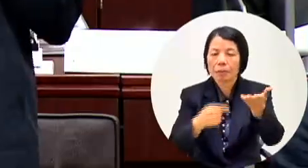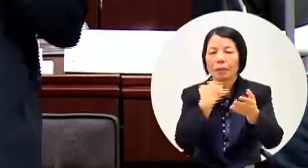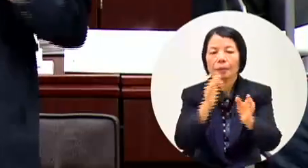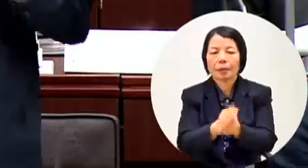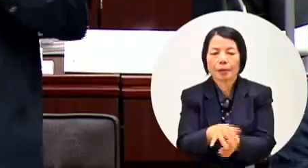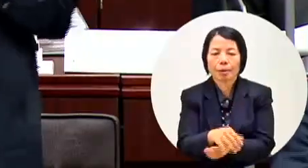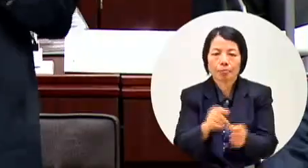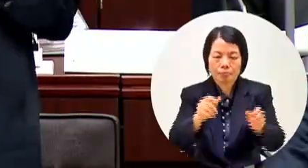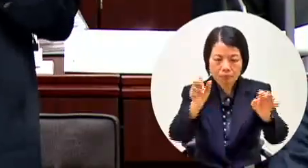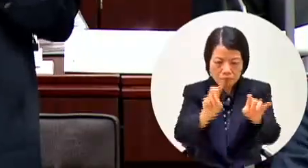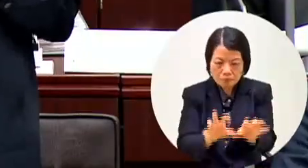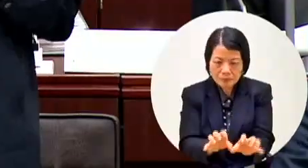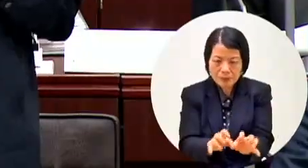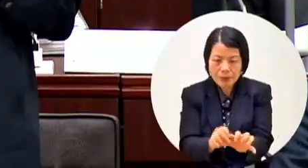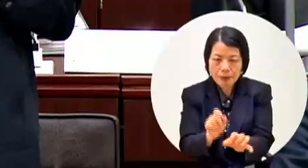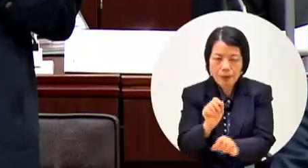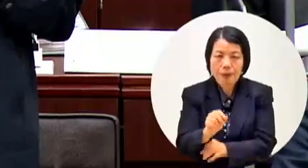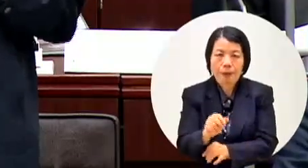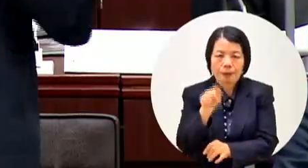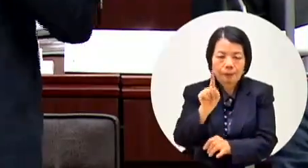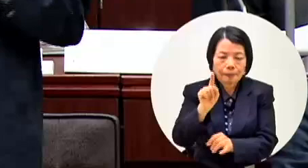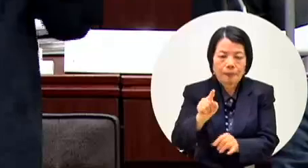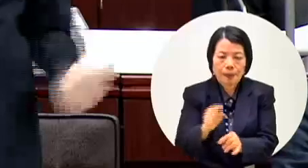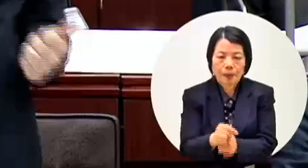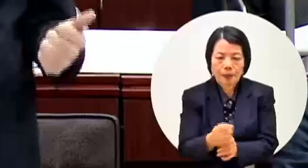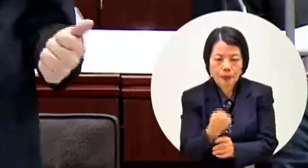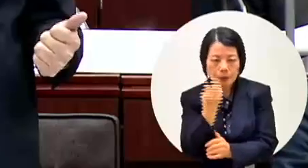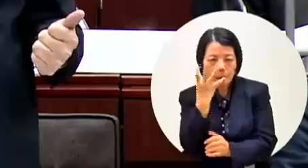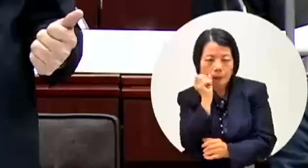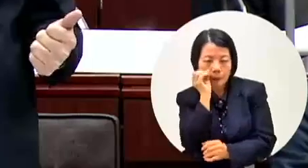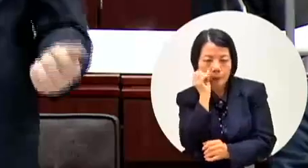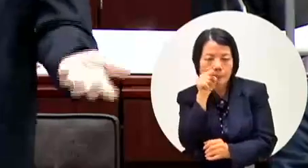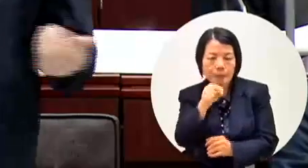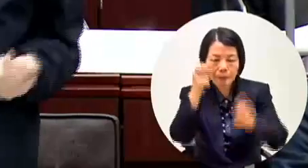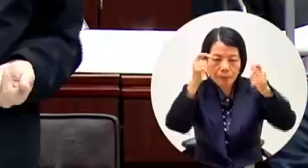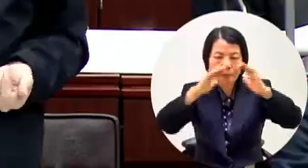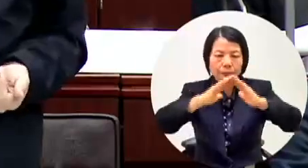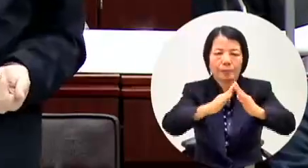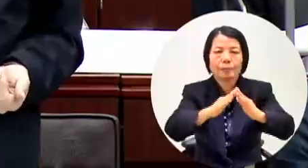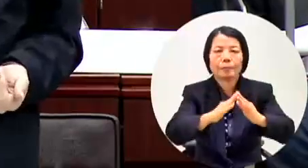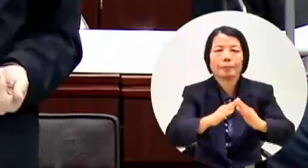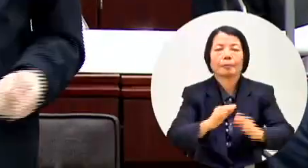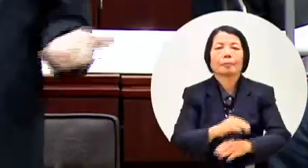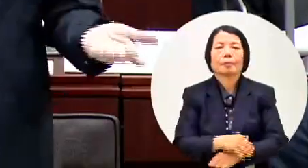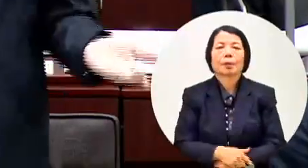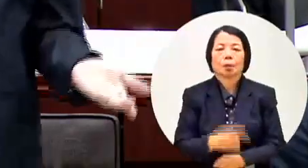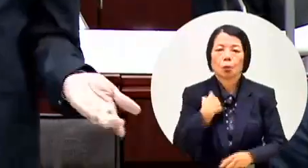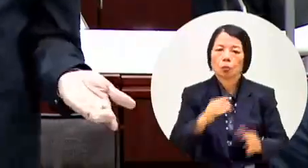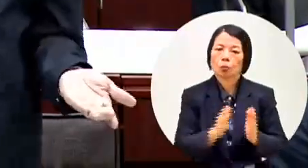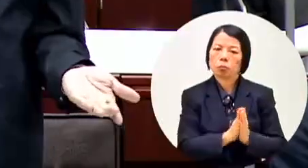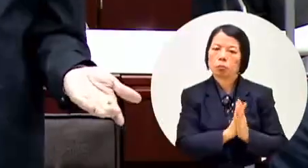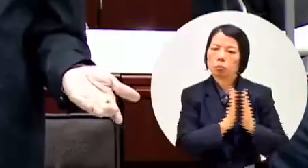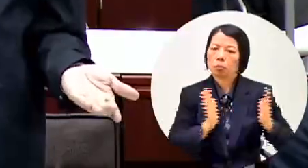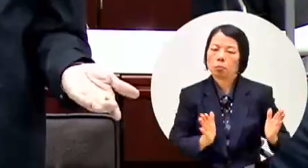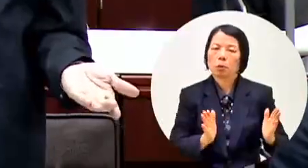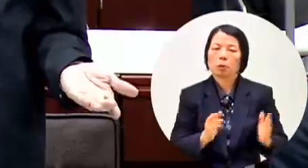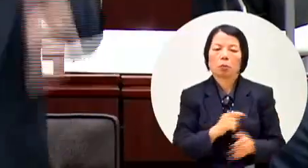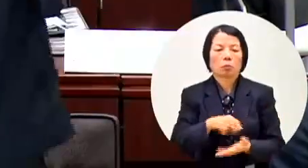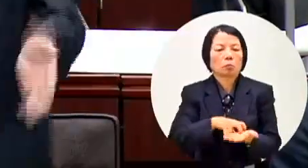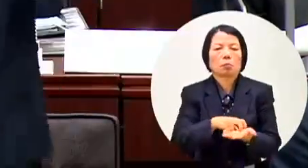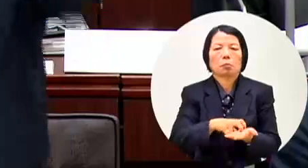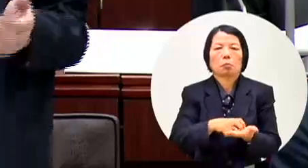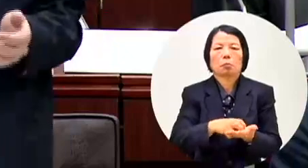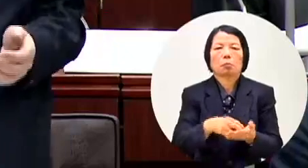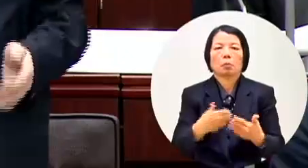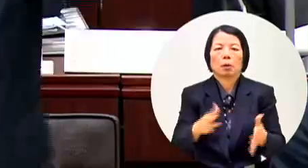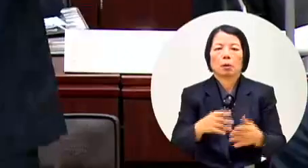心理素质非常的健康，我们的心胸很磊落啊。我们怕什么？我们没有任何好怕的，我